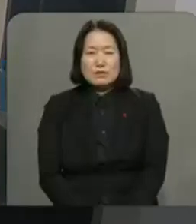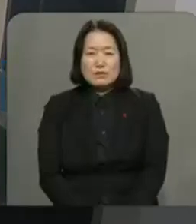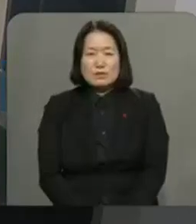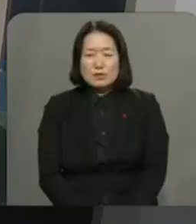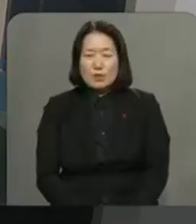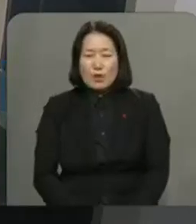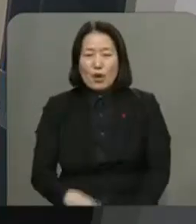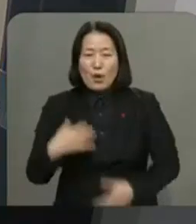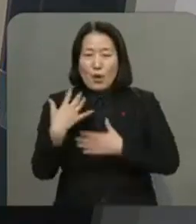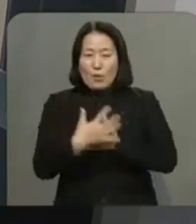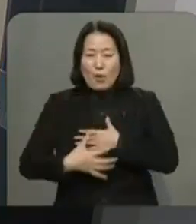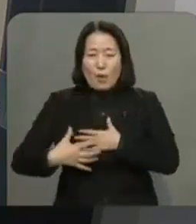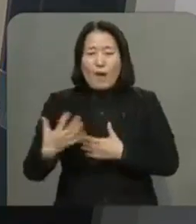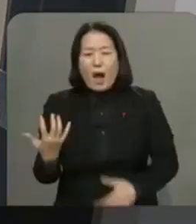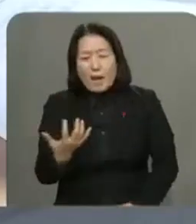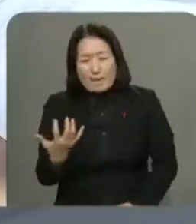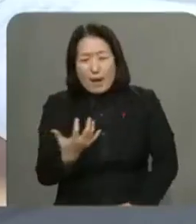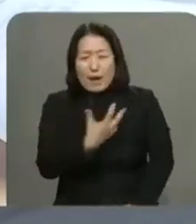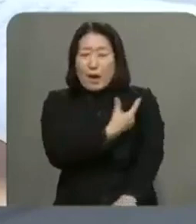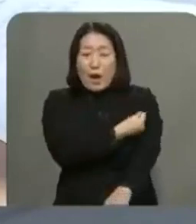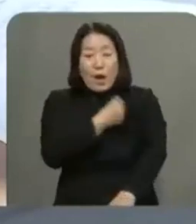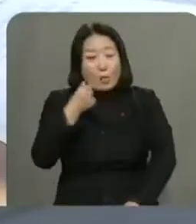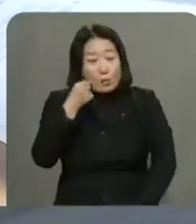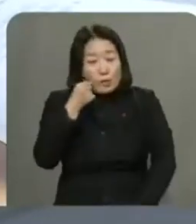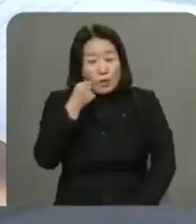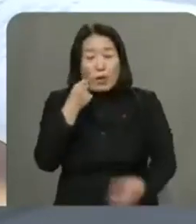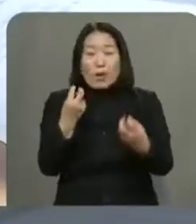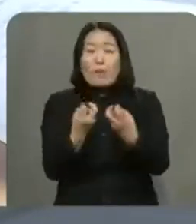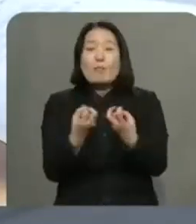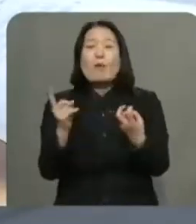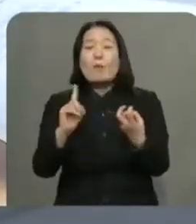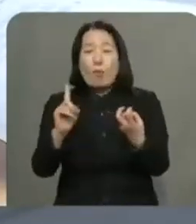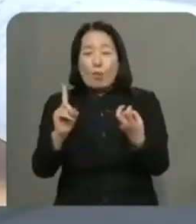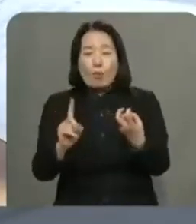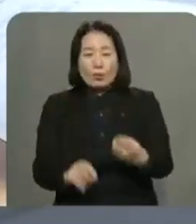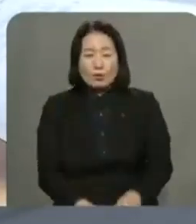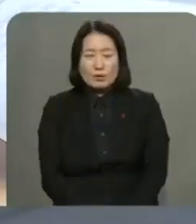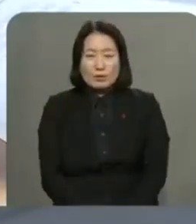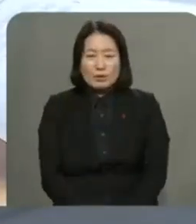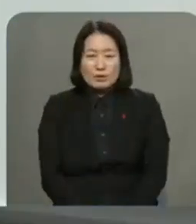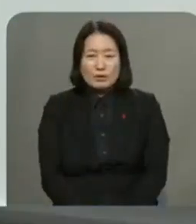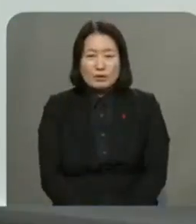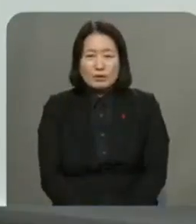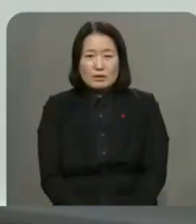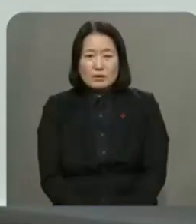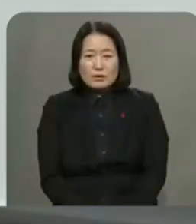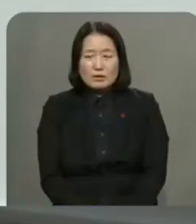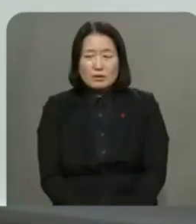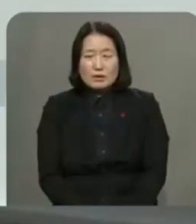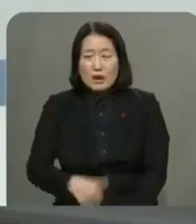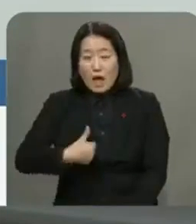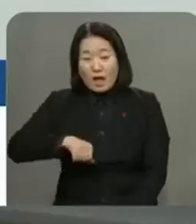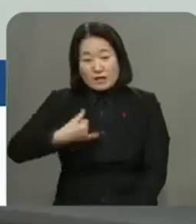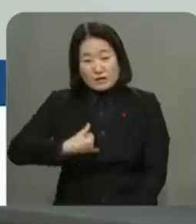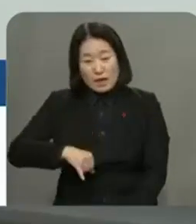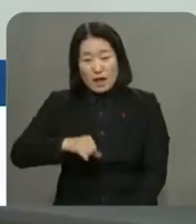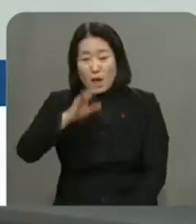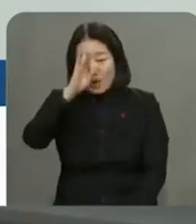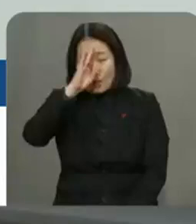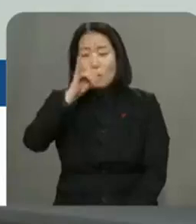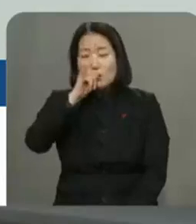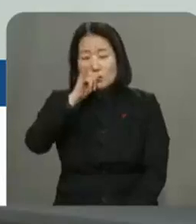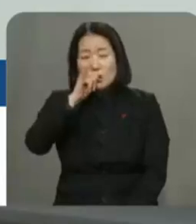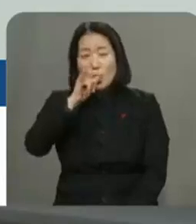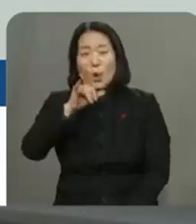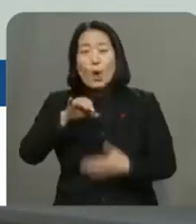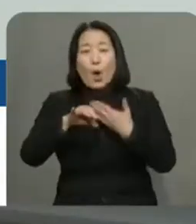건강상의 이유로 백신의 맞을 수 없는 학생들은 어떻게 할꺼냐 도 문제입니다 우리 아이는 기저 질환이 있는데 이